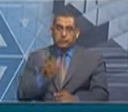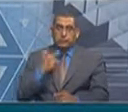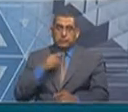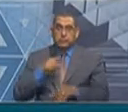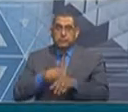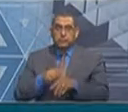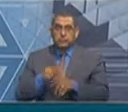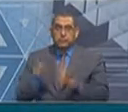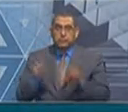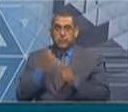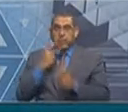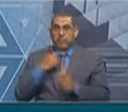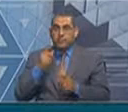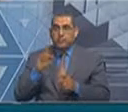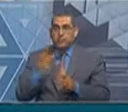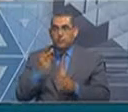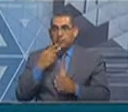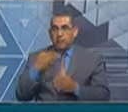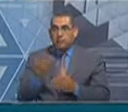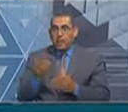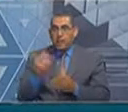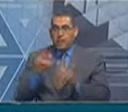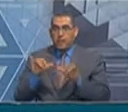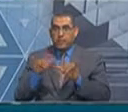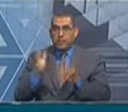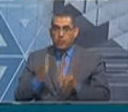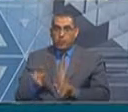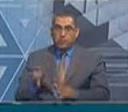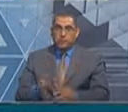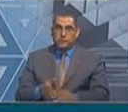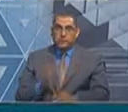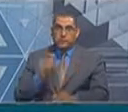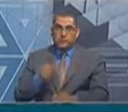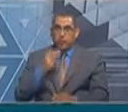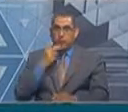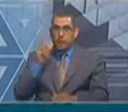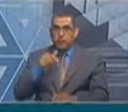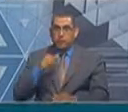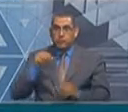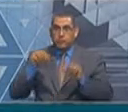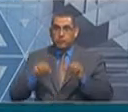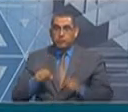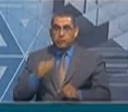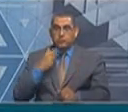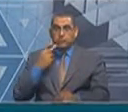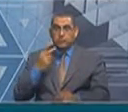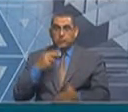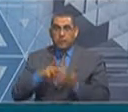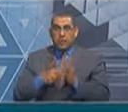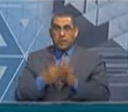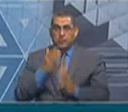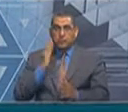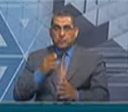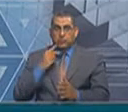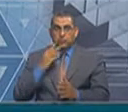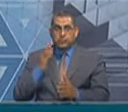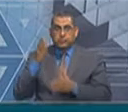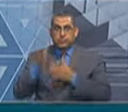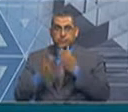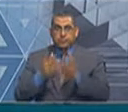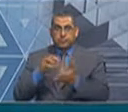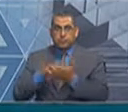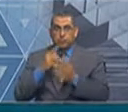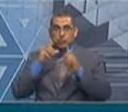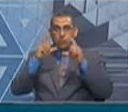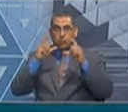مع حجز التذاكر مسبقا عبر الإنترنت. كما غلف المقعد الشهير الذي يجلس عليه الزوار لالتقاط